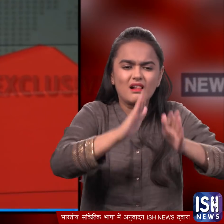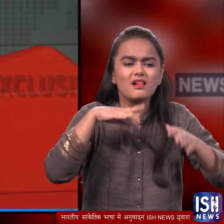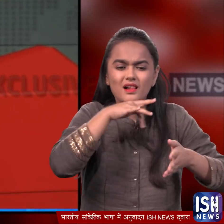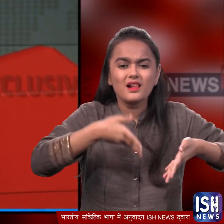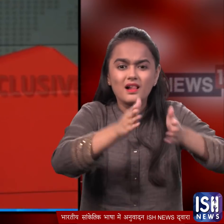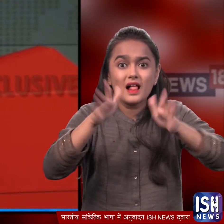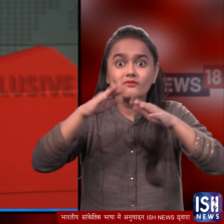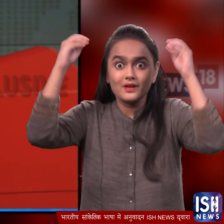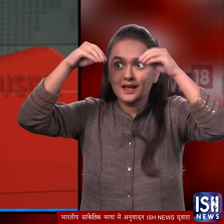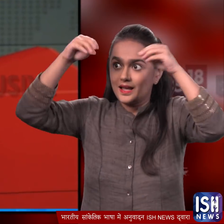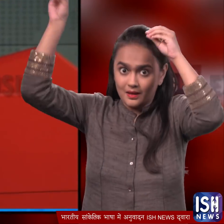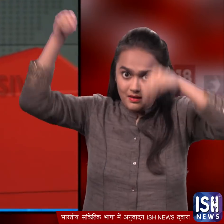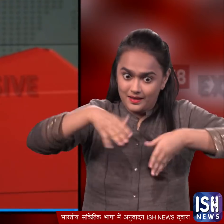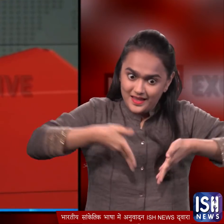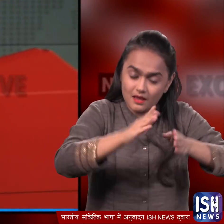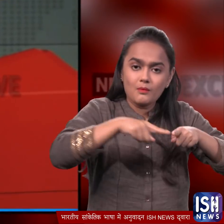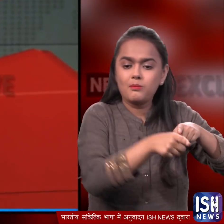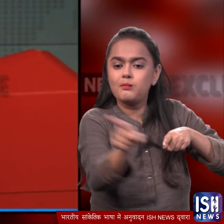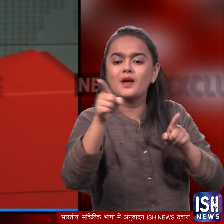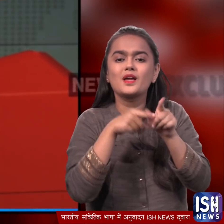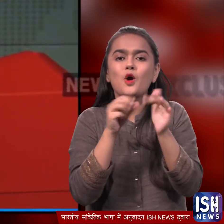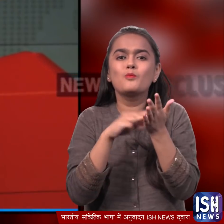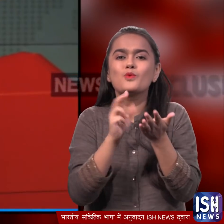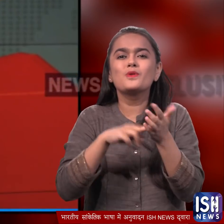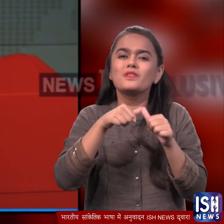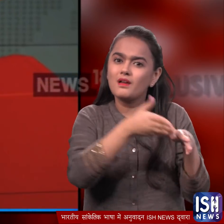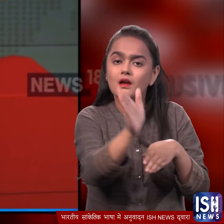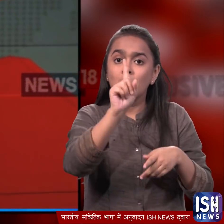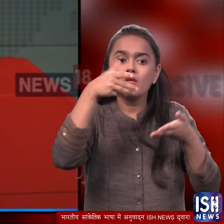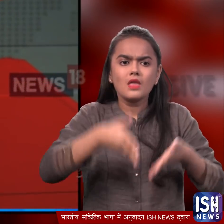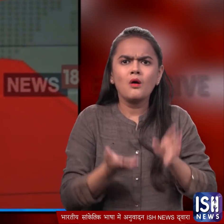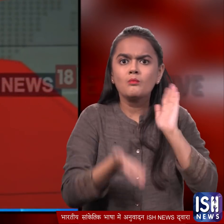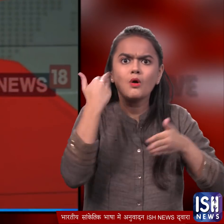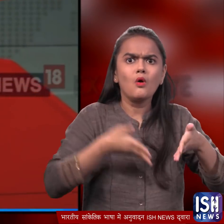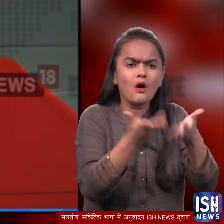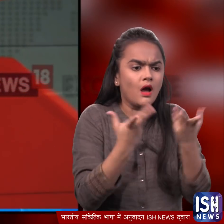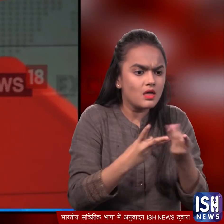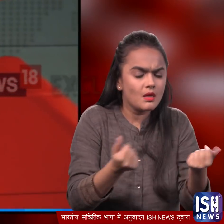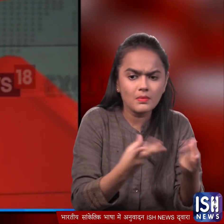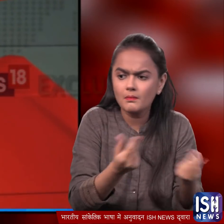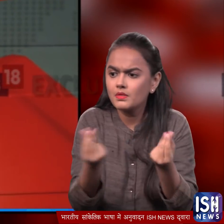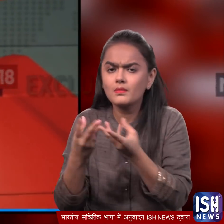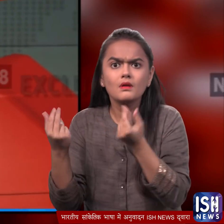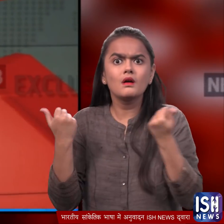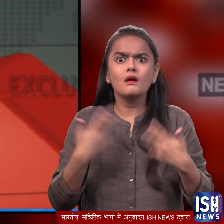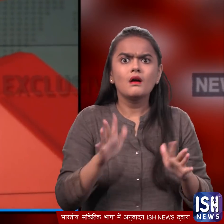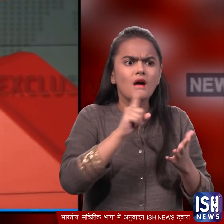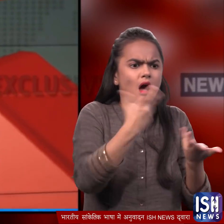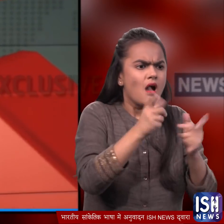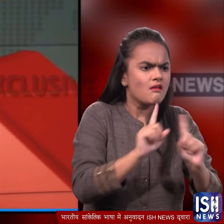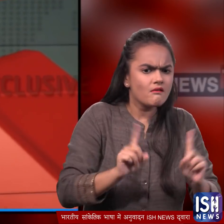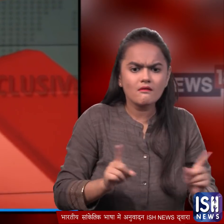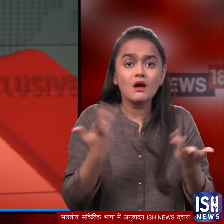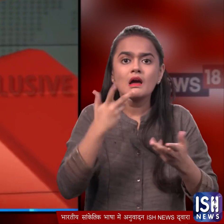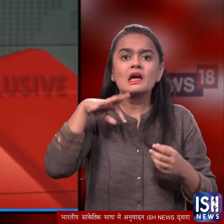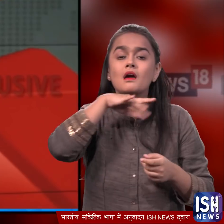जिनमें बारिश का पानी यमुना में चला जाता था, लेकिन उनमें 1.5 दर्जन नाले तो अब ढूंढने से भी नहीं मिल रहे हैं। जबकि बाकी प्राकृतिक नालों को